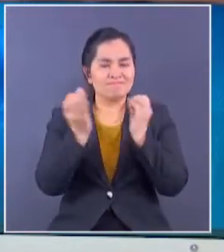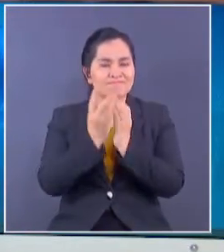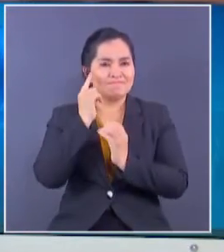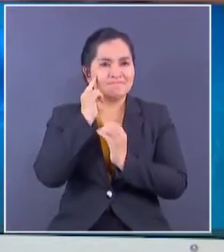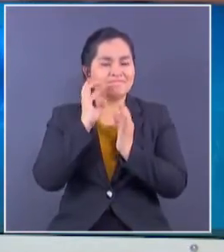ค่ะ